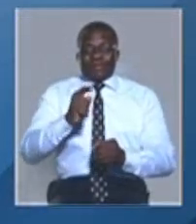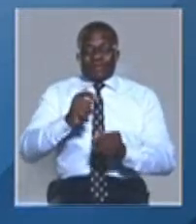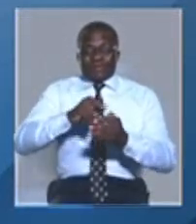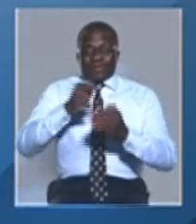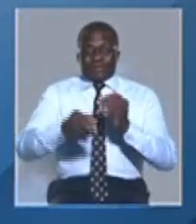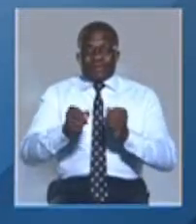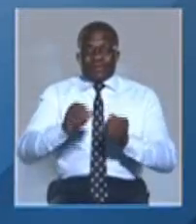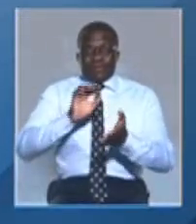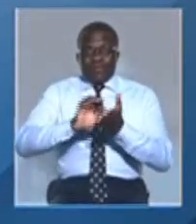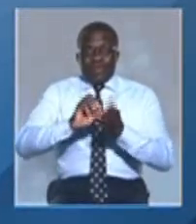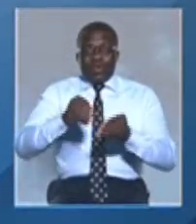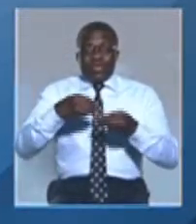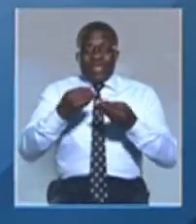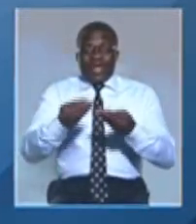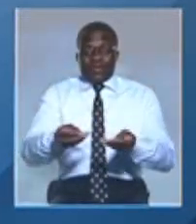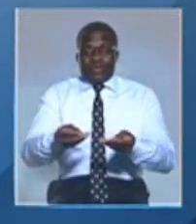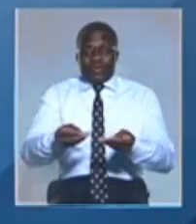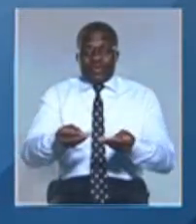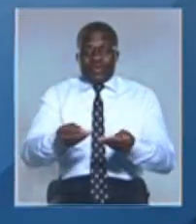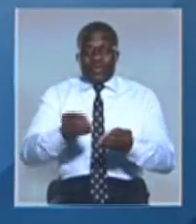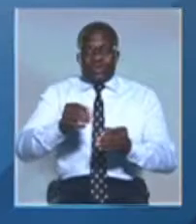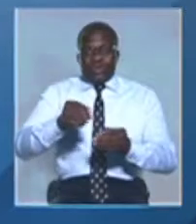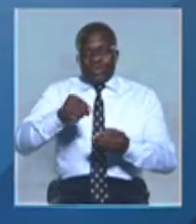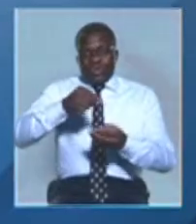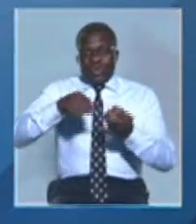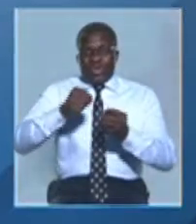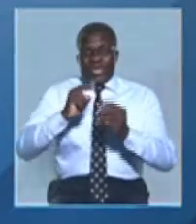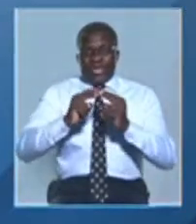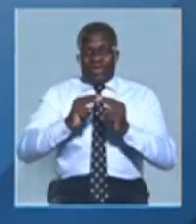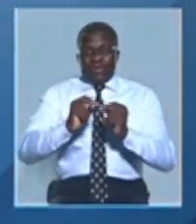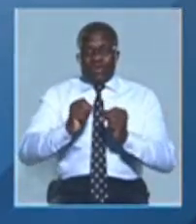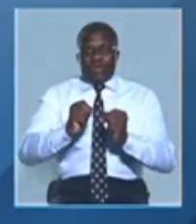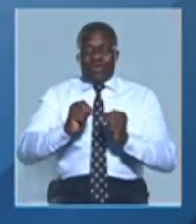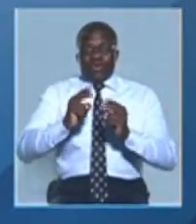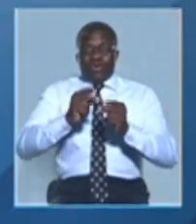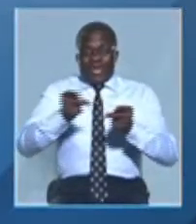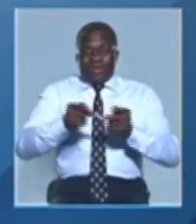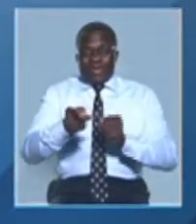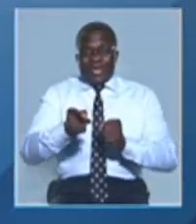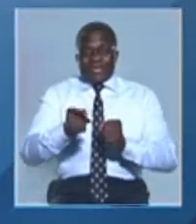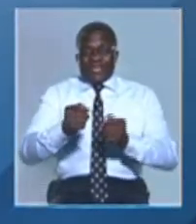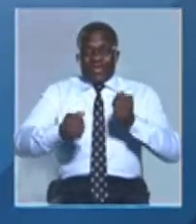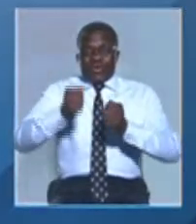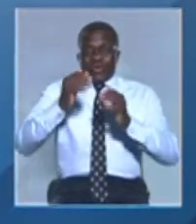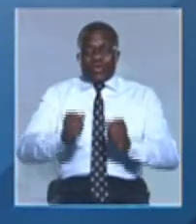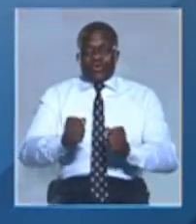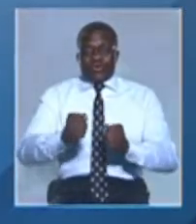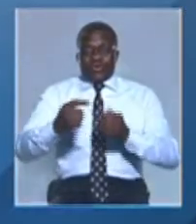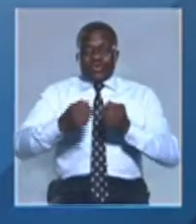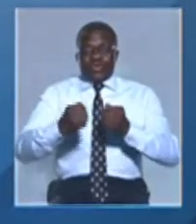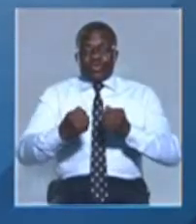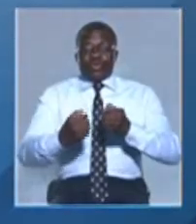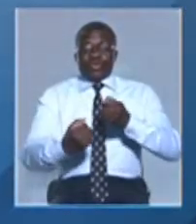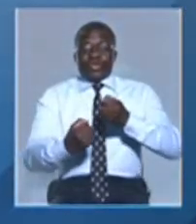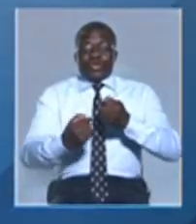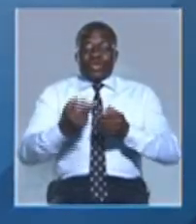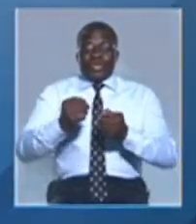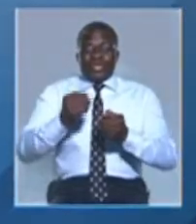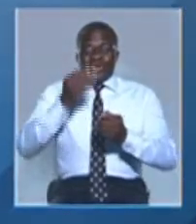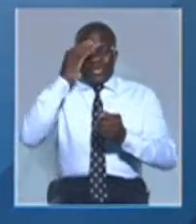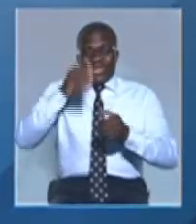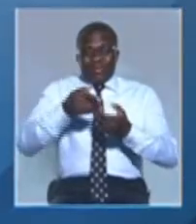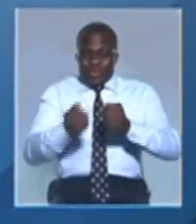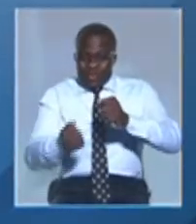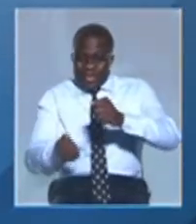ressort du compte rendu qu'à la hauteur de ce village d'enfants, le conducteur du bus en aurait perdu le contrôle